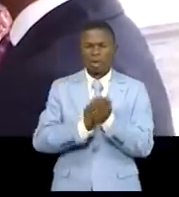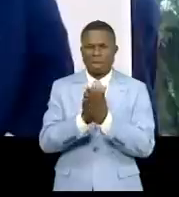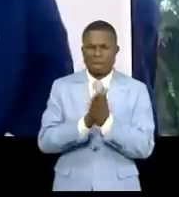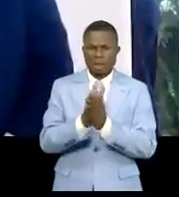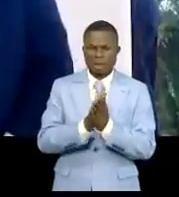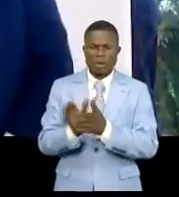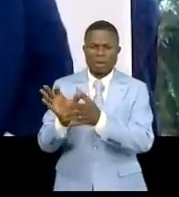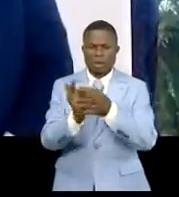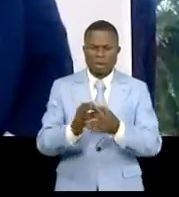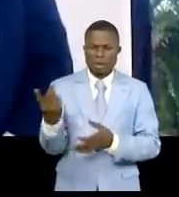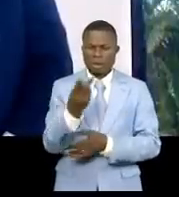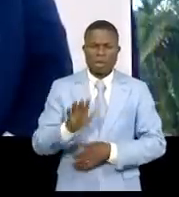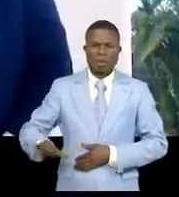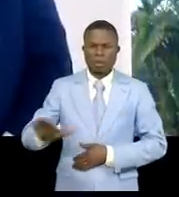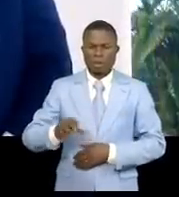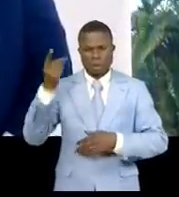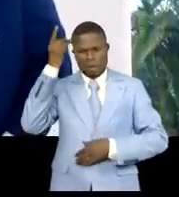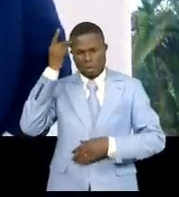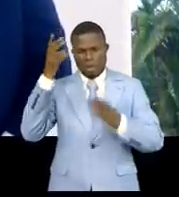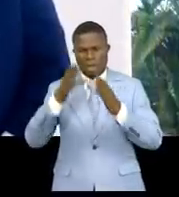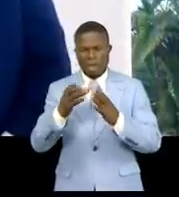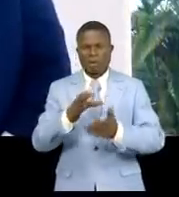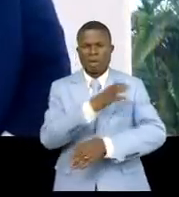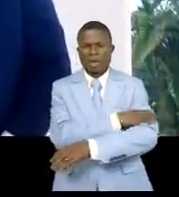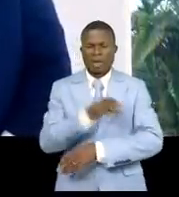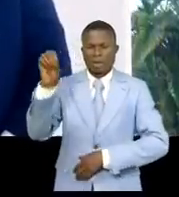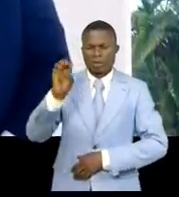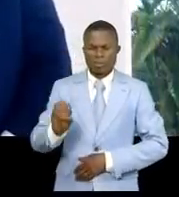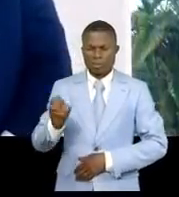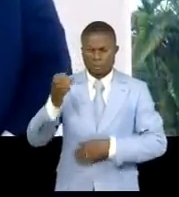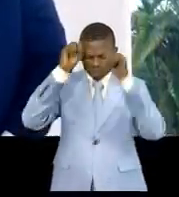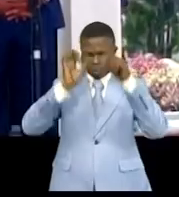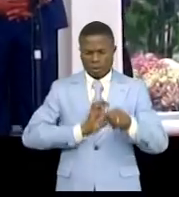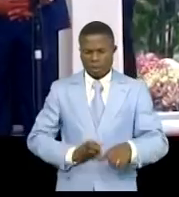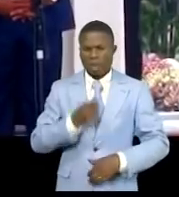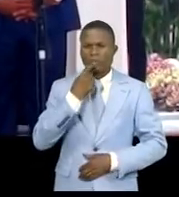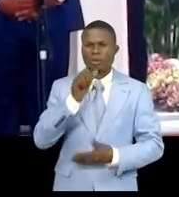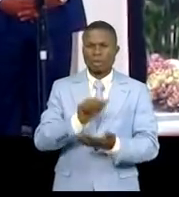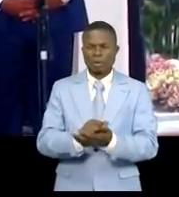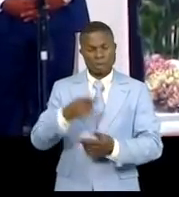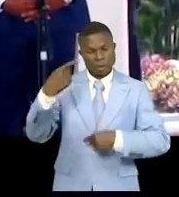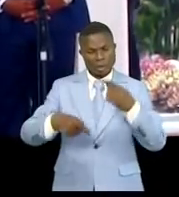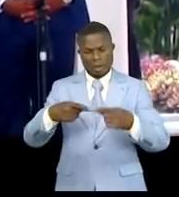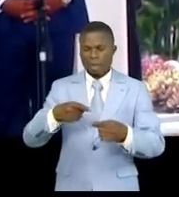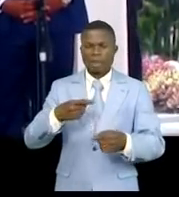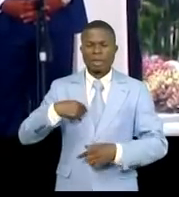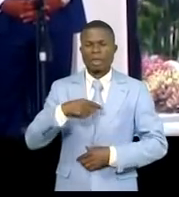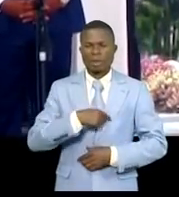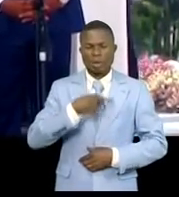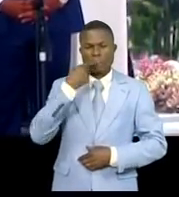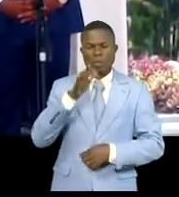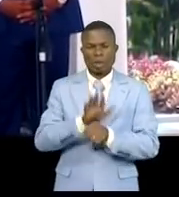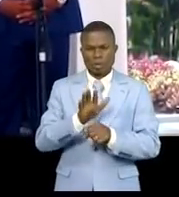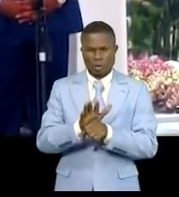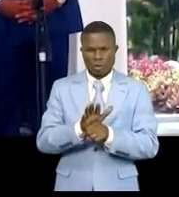la coopération bilatérale entre Kinshasa et Mogadiscio, a dit le chef de l'État. Nos discussions ont tourné